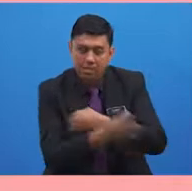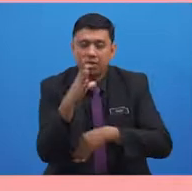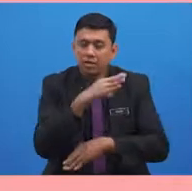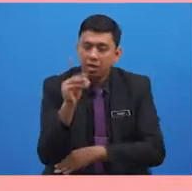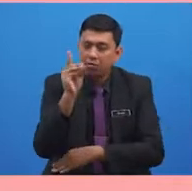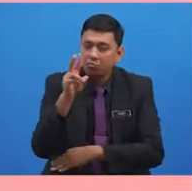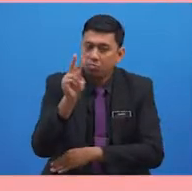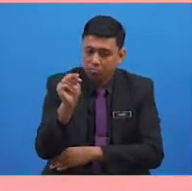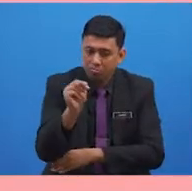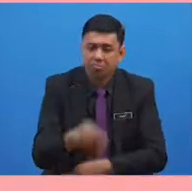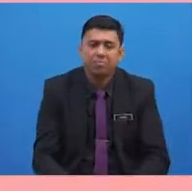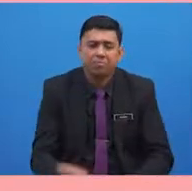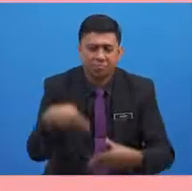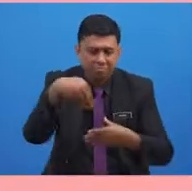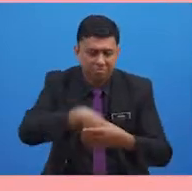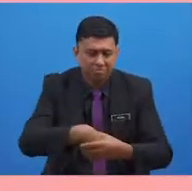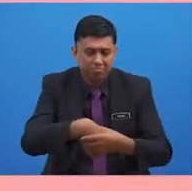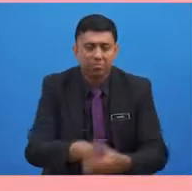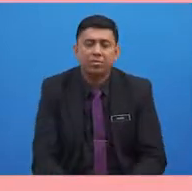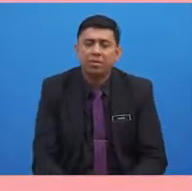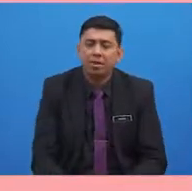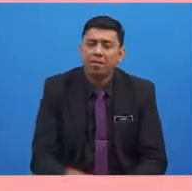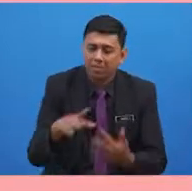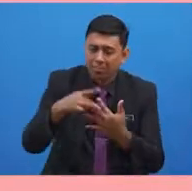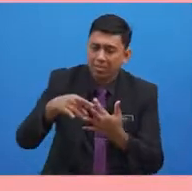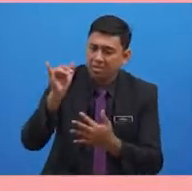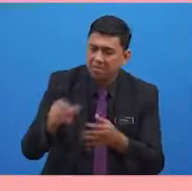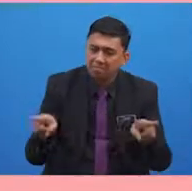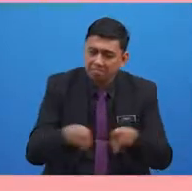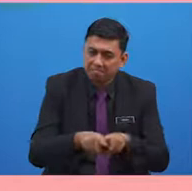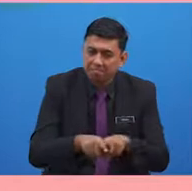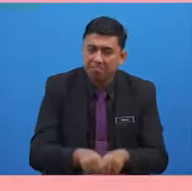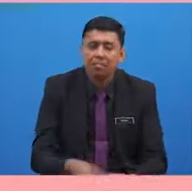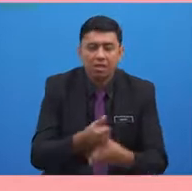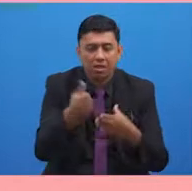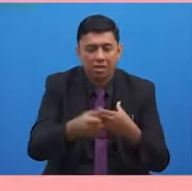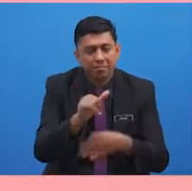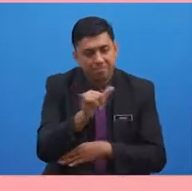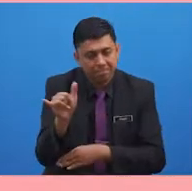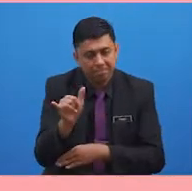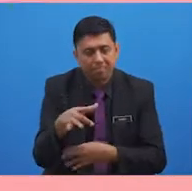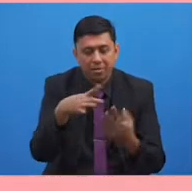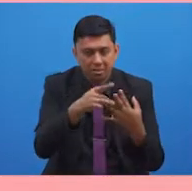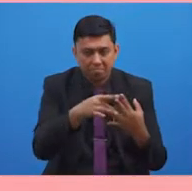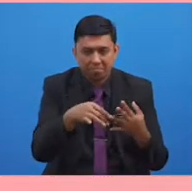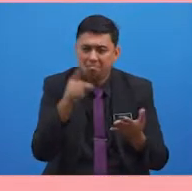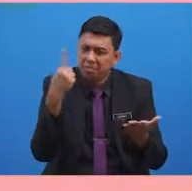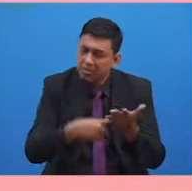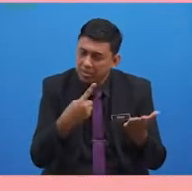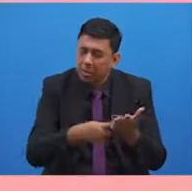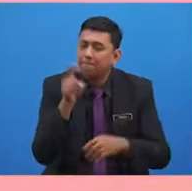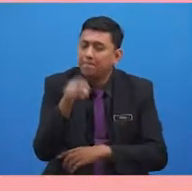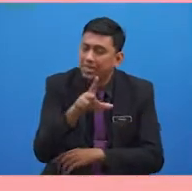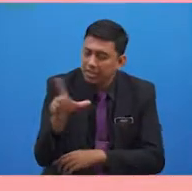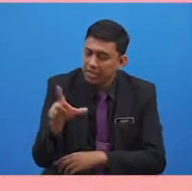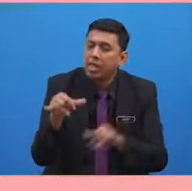Negeri mestilah dalam daftar pemilih yang sama. Akhirnya, pengundi yang didaftarkan